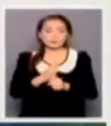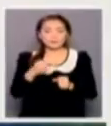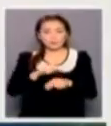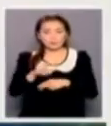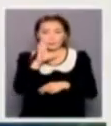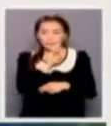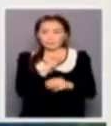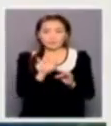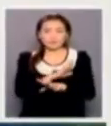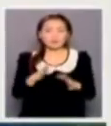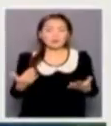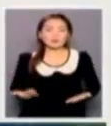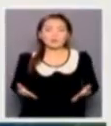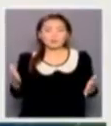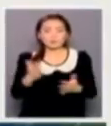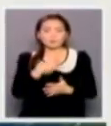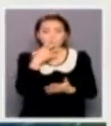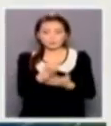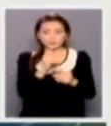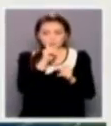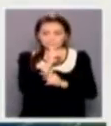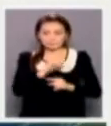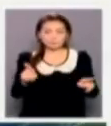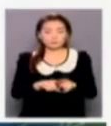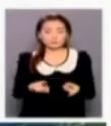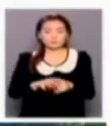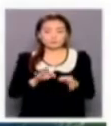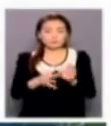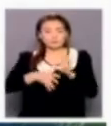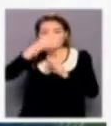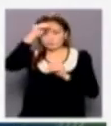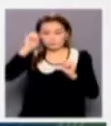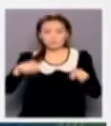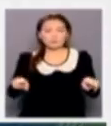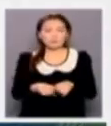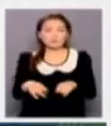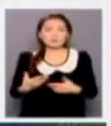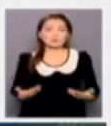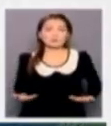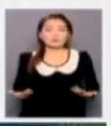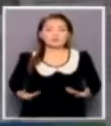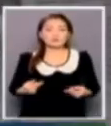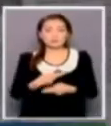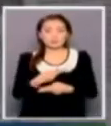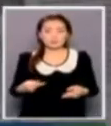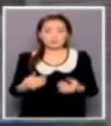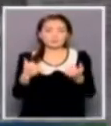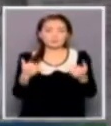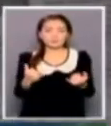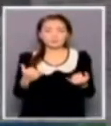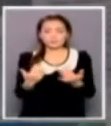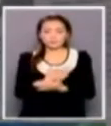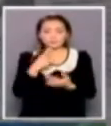бойласақ, күй мен күйшілік табиғаты оның өзіндік ерекшеліктері жіті танылады. Демек, өмір мен өнерпаз тақырыбы бүгінде